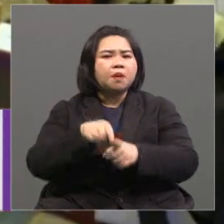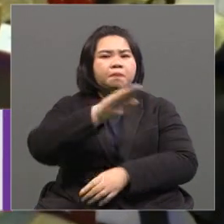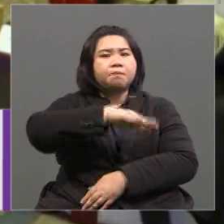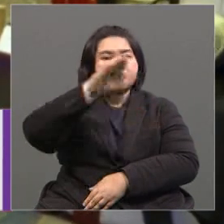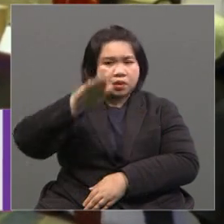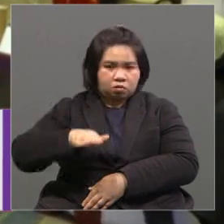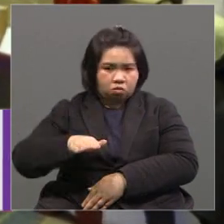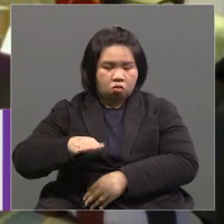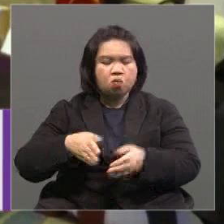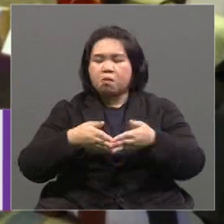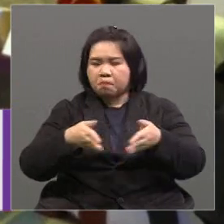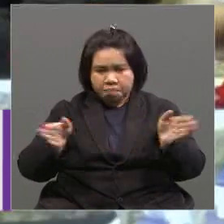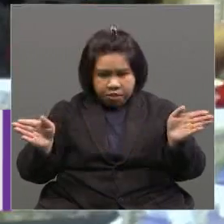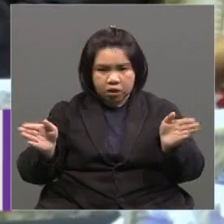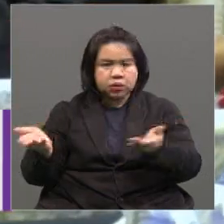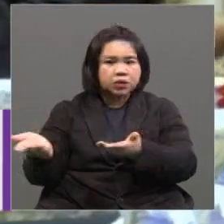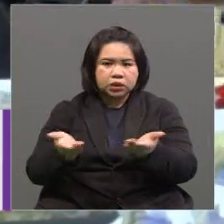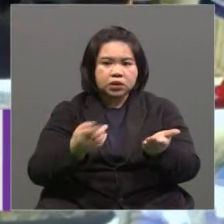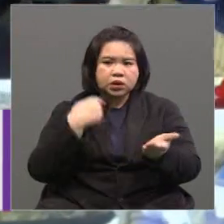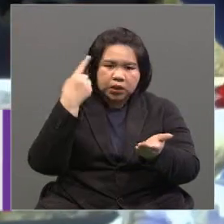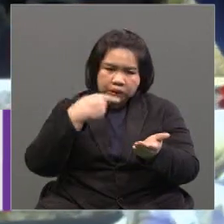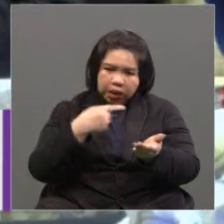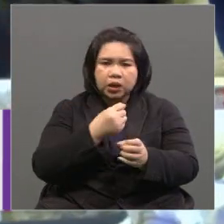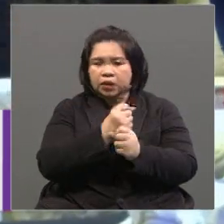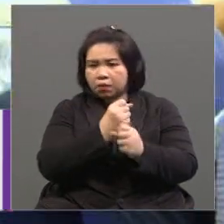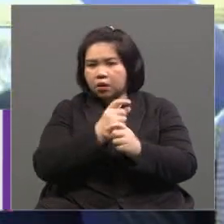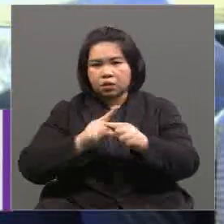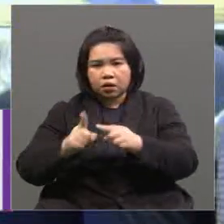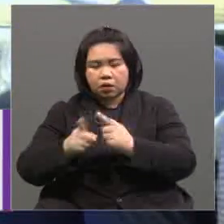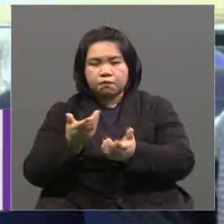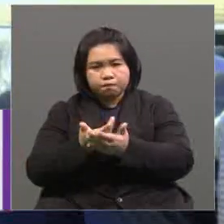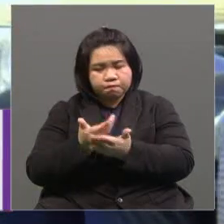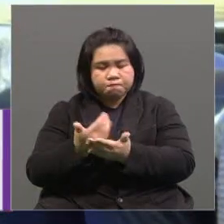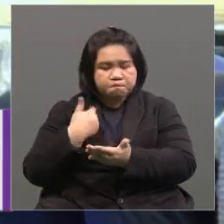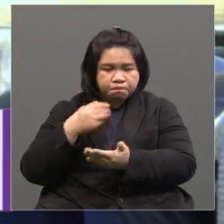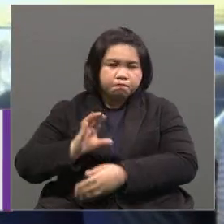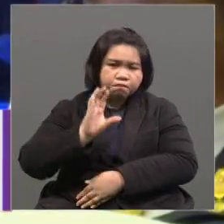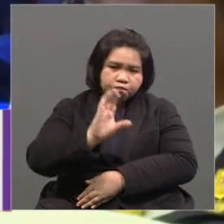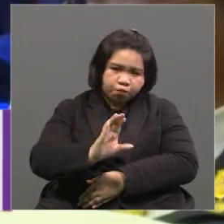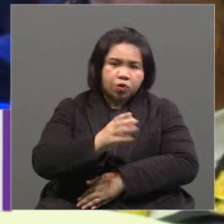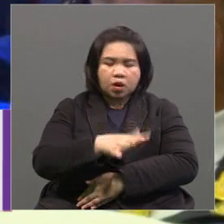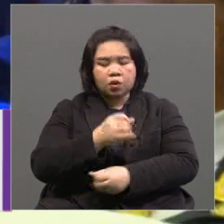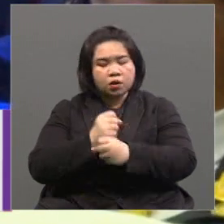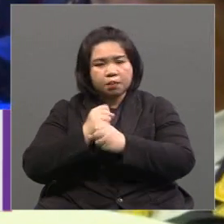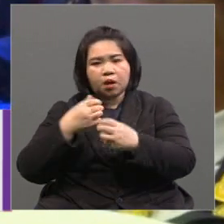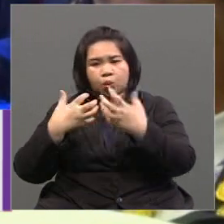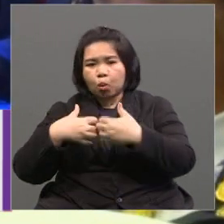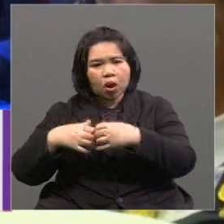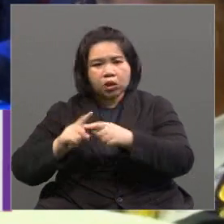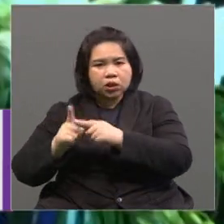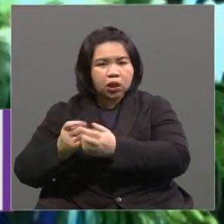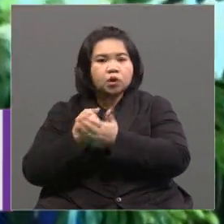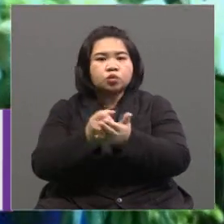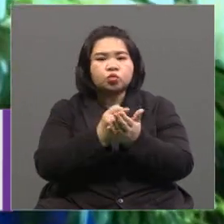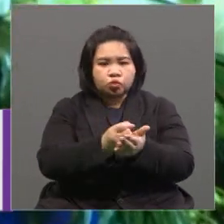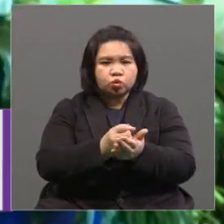ประกาศเปิดกว้างเชิญชวนักลงทุนและผู้มีทักษะสูงจากจีนให้เข้ามาลงทุนและทำงานในประเทศไทยและพร้อมอำนวยความสะดวก